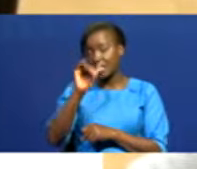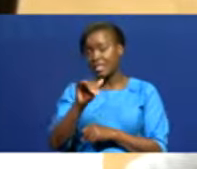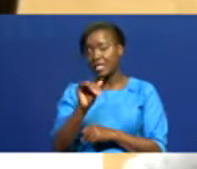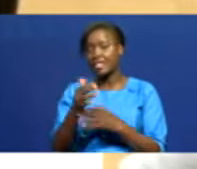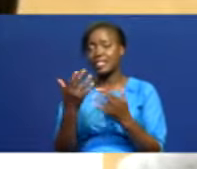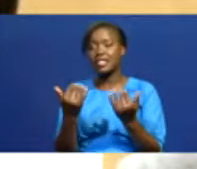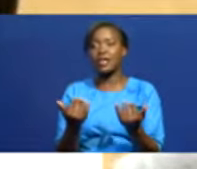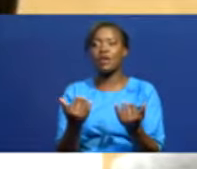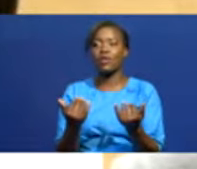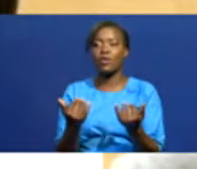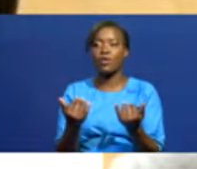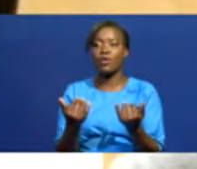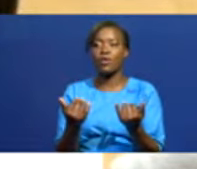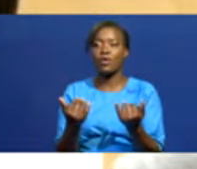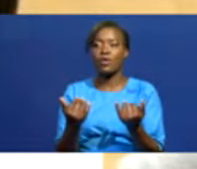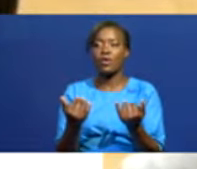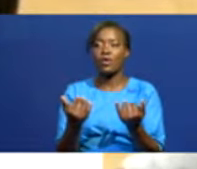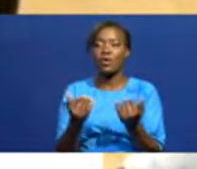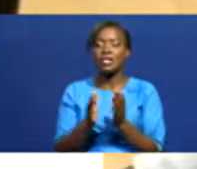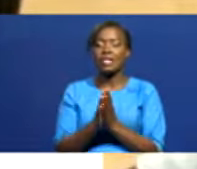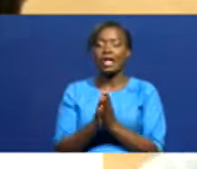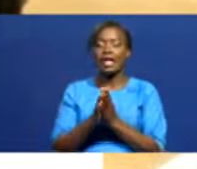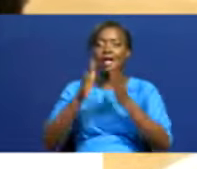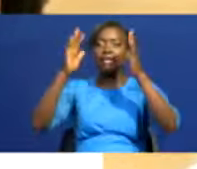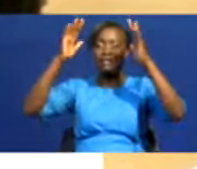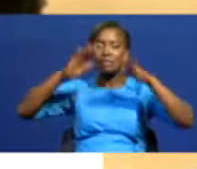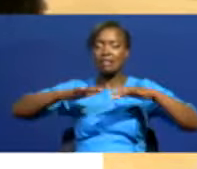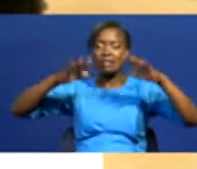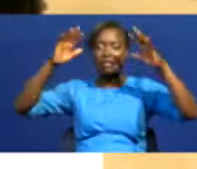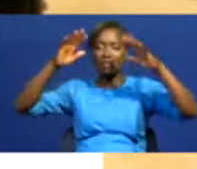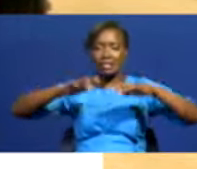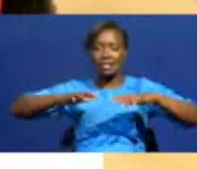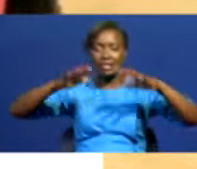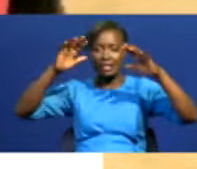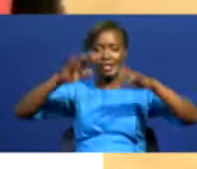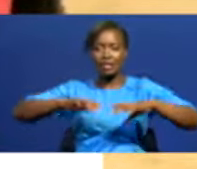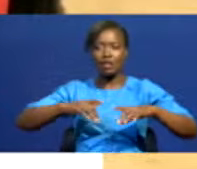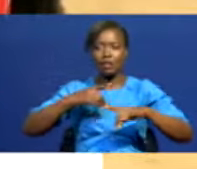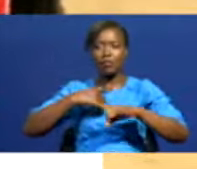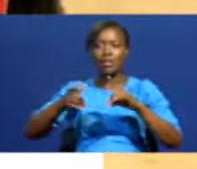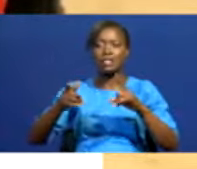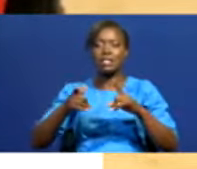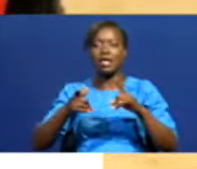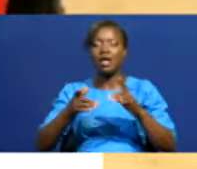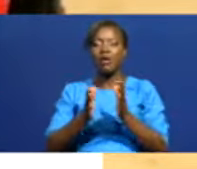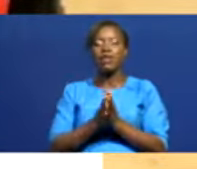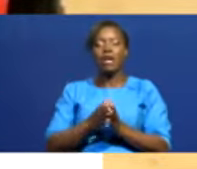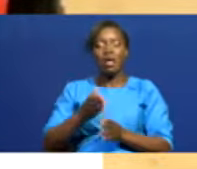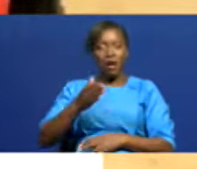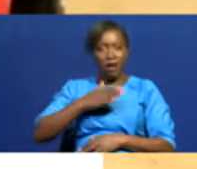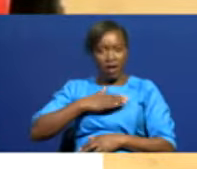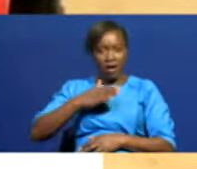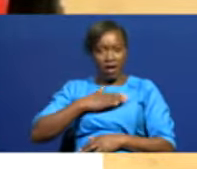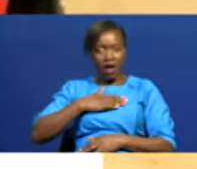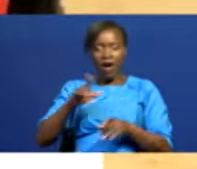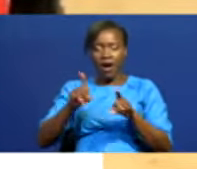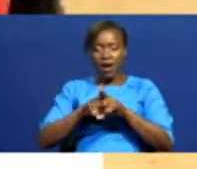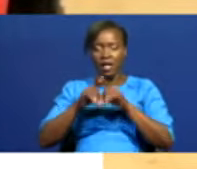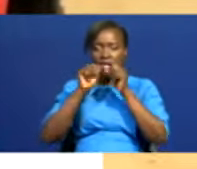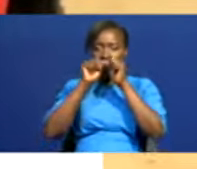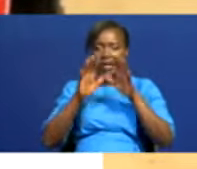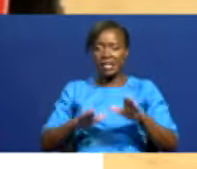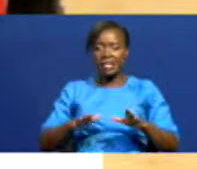sahi kuna maswala ya El Nino ambayo yanakuja, lakini tunataka tuyachukulie sisi kama baraka kwa sababu